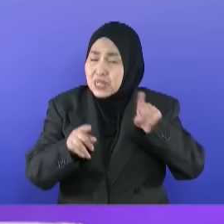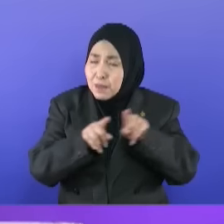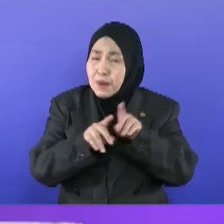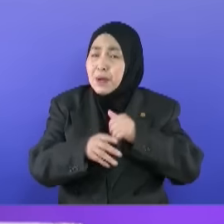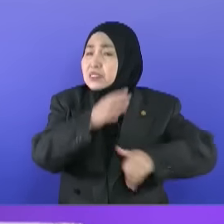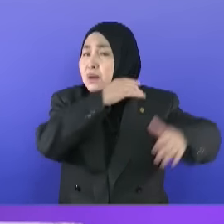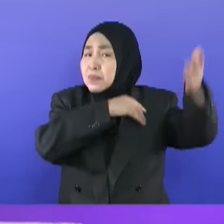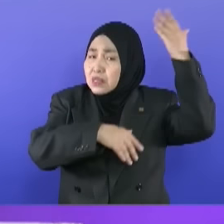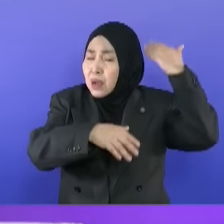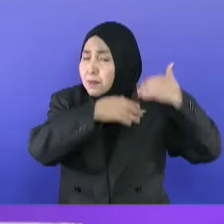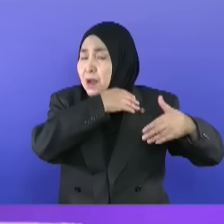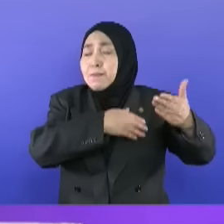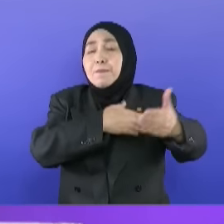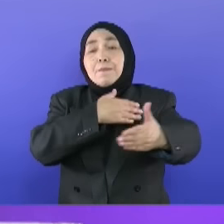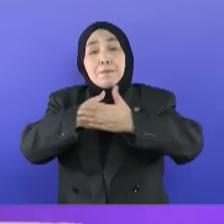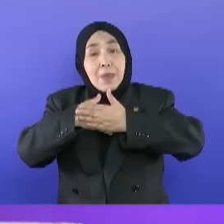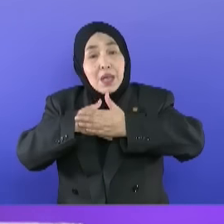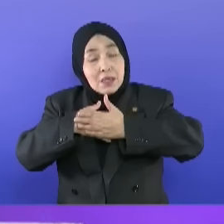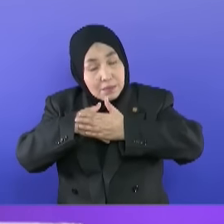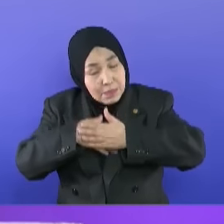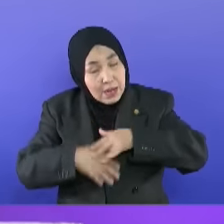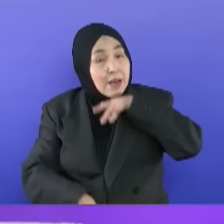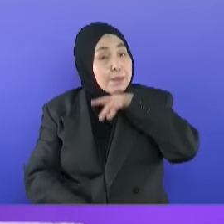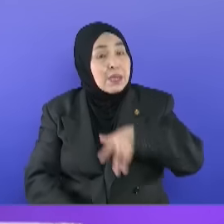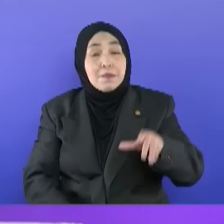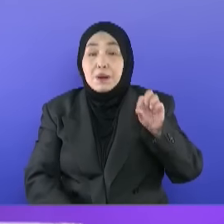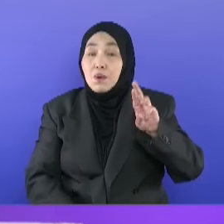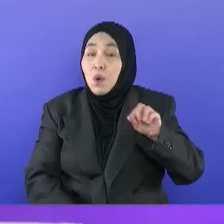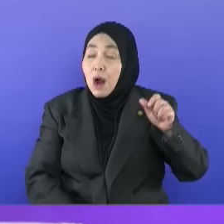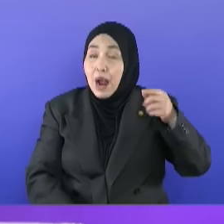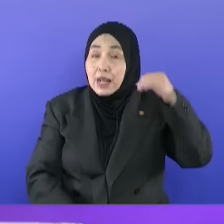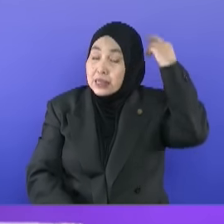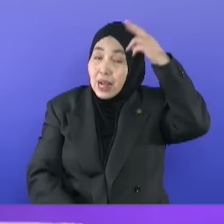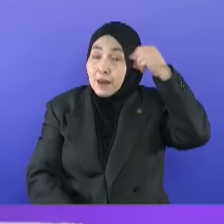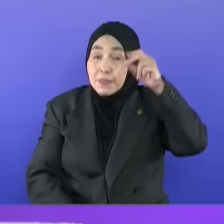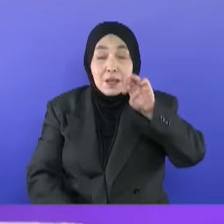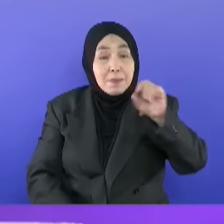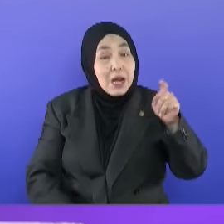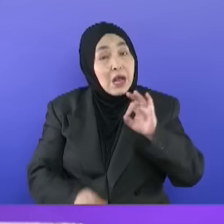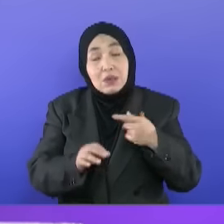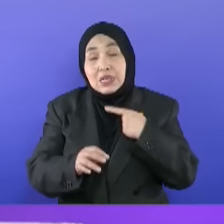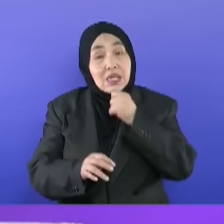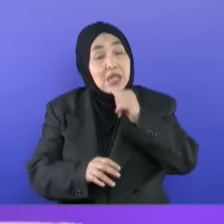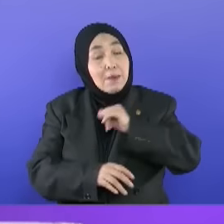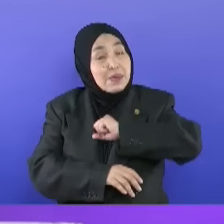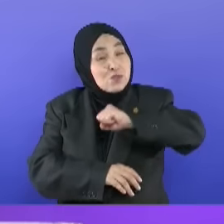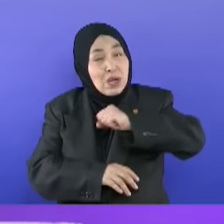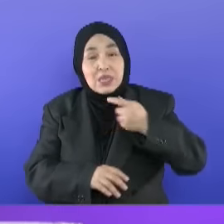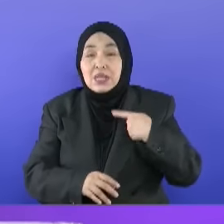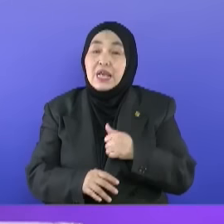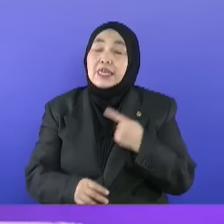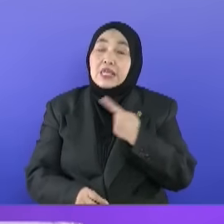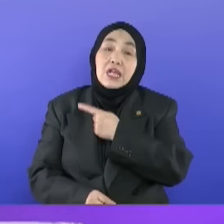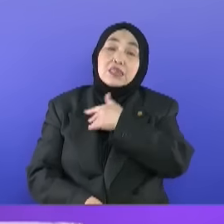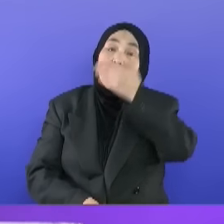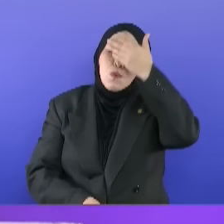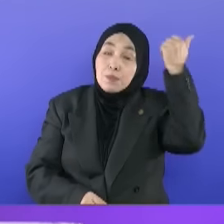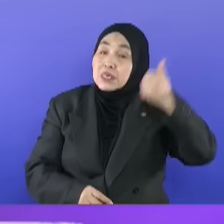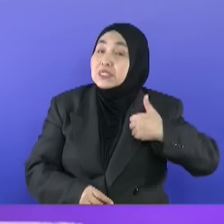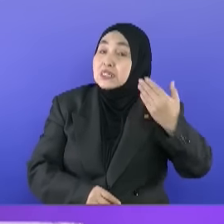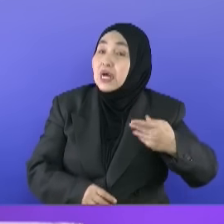trace back kembali balik perjuangan nabi terdahulu Nabi Ibrahim. Kalau kita tak berjuang, maksud kesannya ialah kita terlupa sejarah